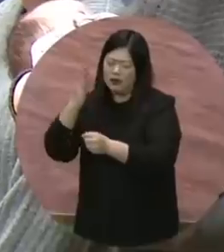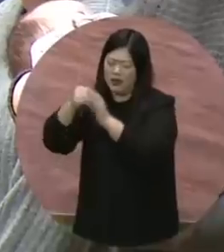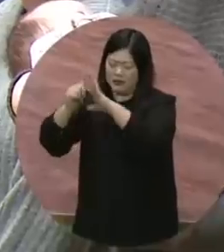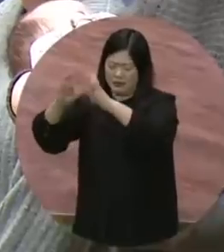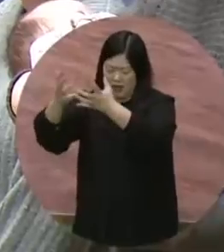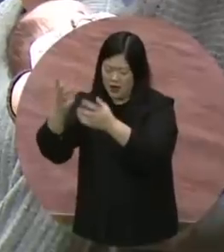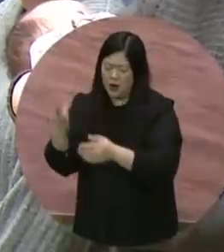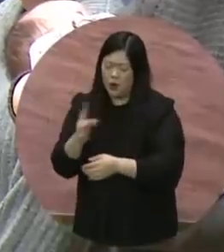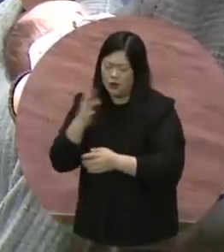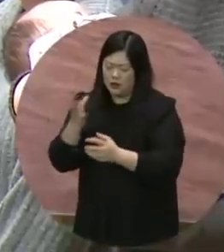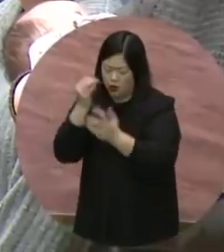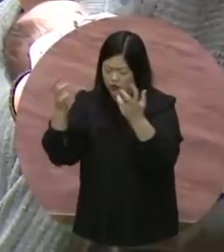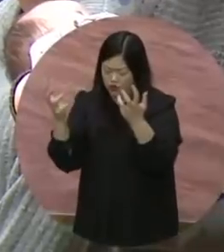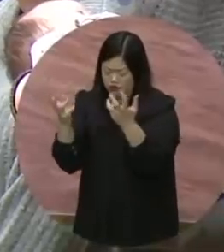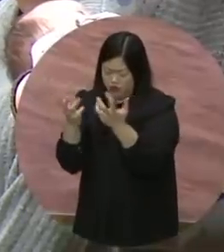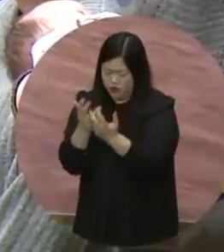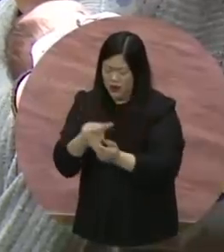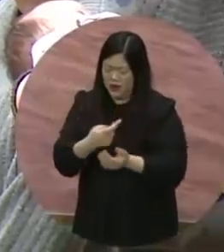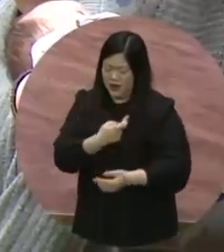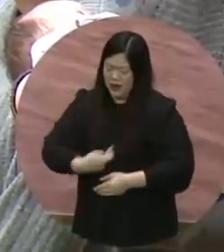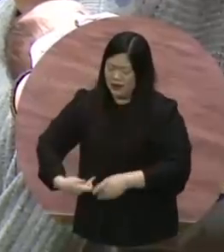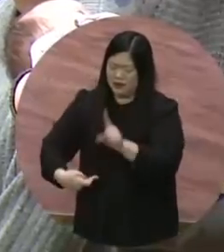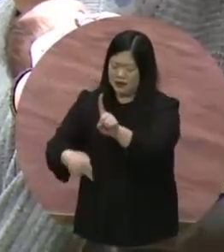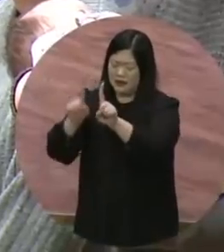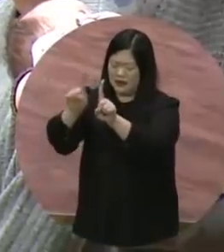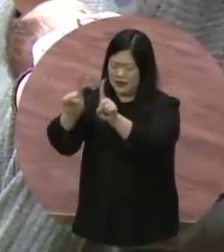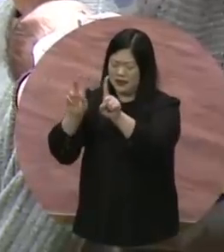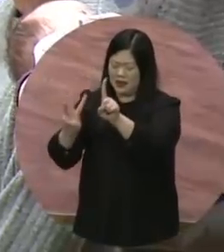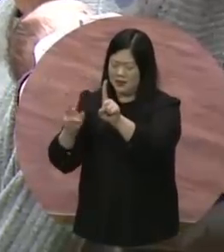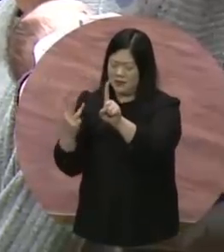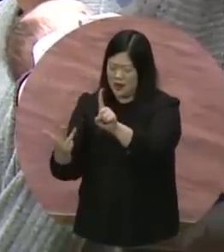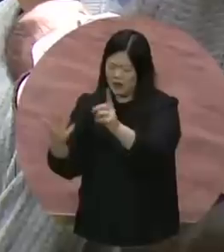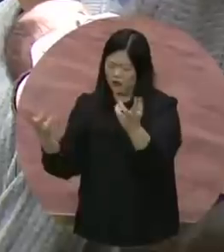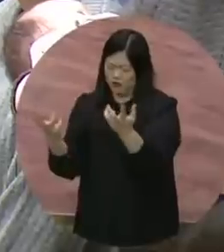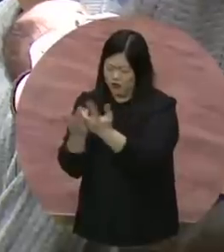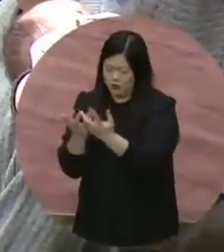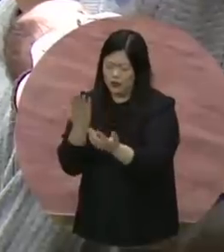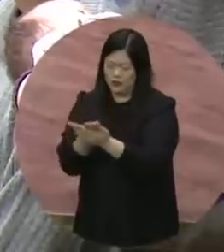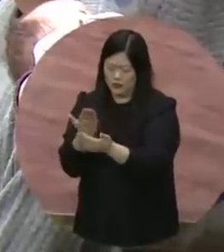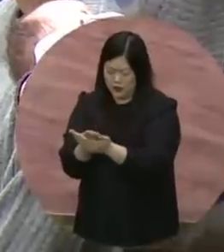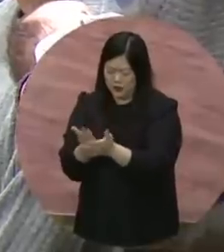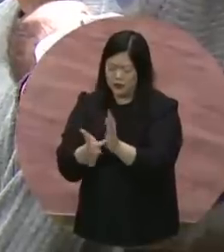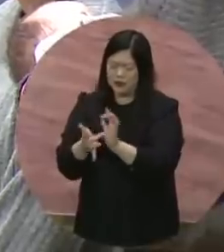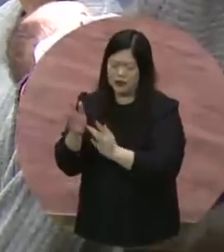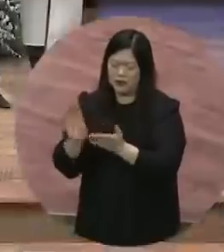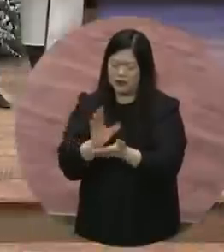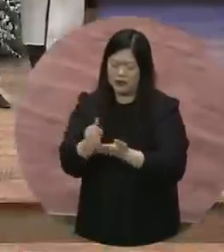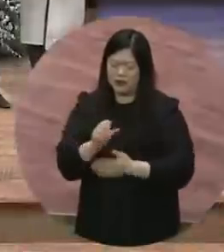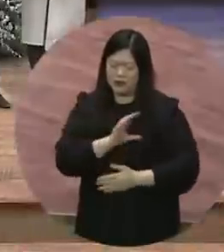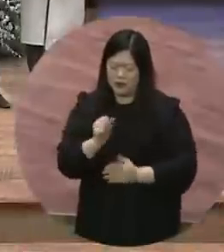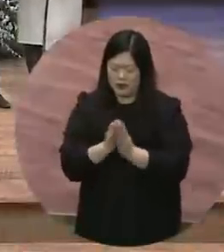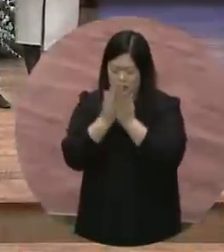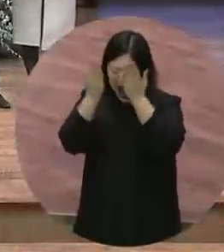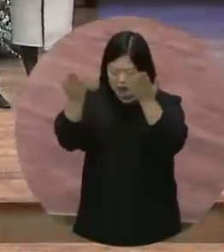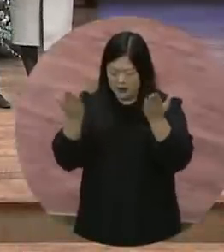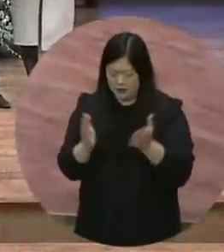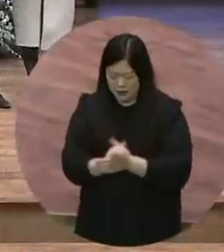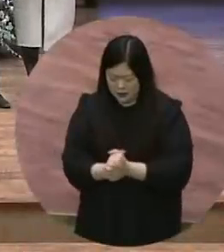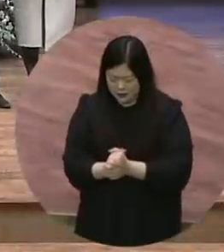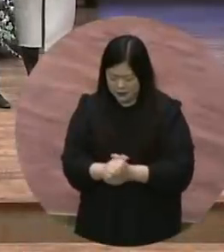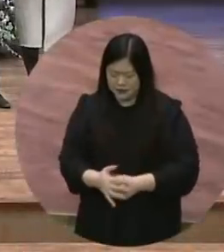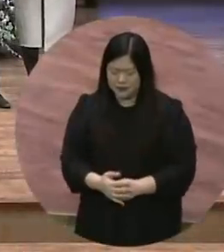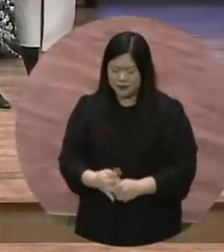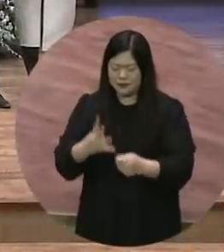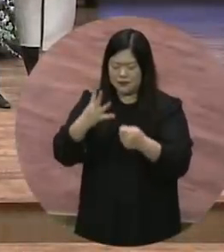귀한 아들로 양육하여 주옵소서. 예수 그리스도를 받들어 축복 기도합니다. 아멘. 하나님께서